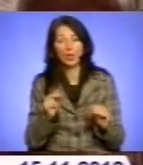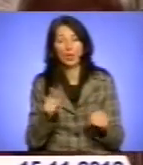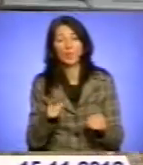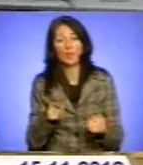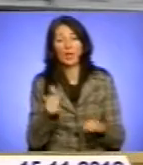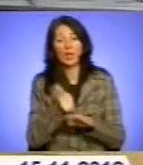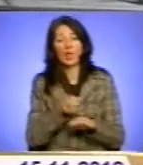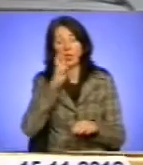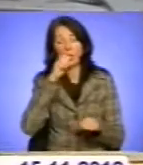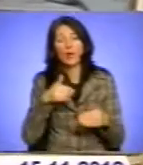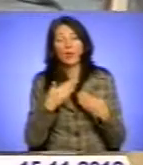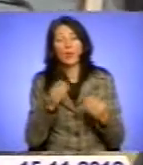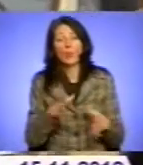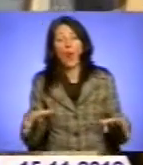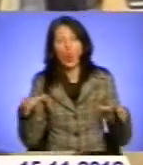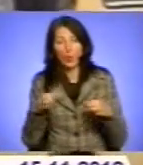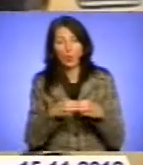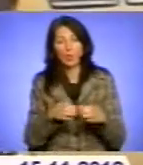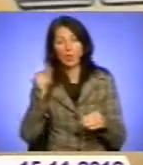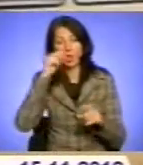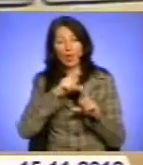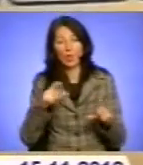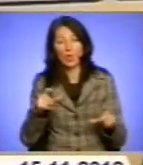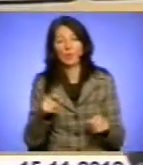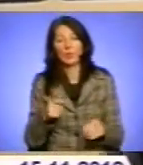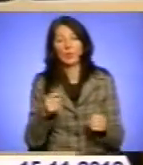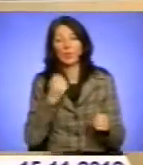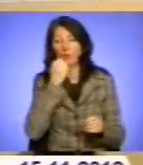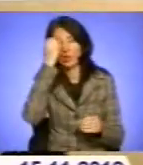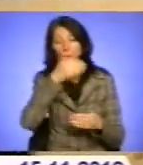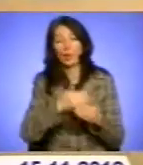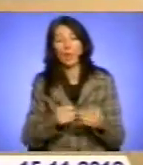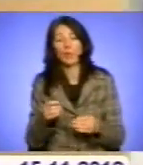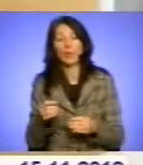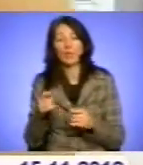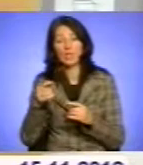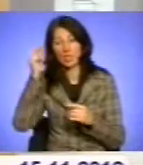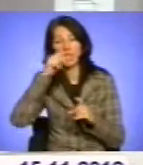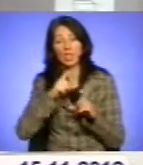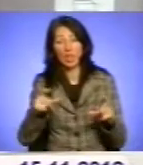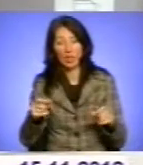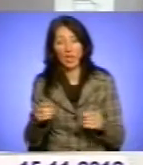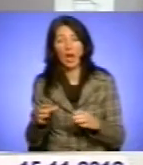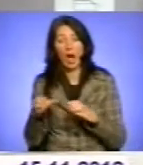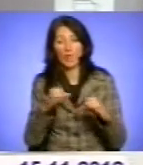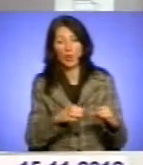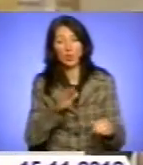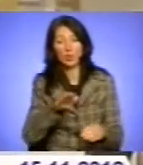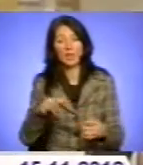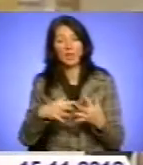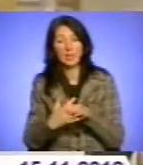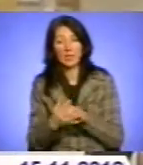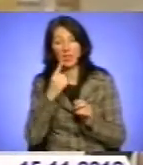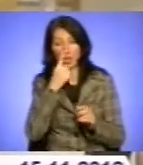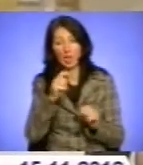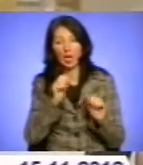Адже завдяки державній програмі «Шкільний автобус» діти з віддалених сіл мають можливість дістатись до більш осучаснених закладів освіти. В цих